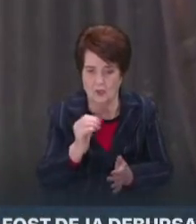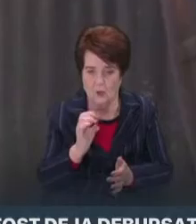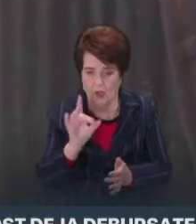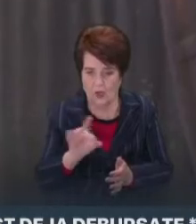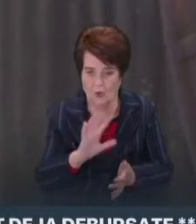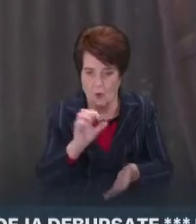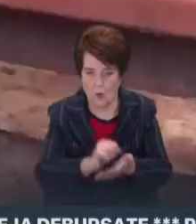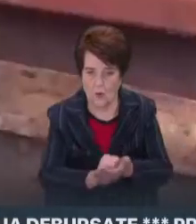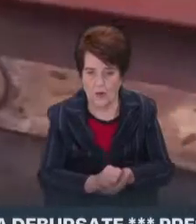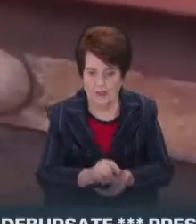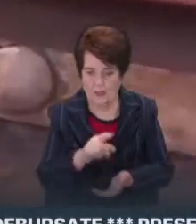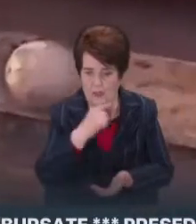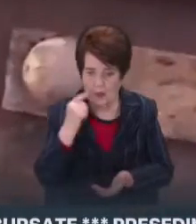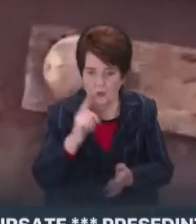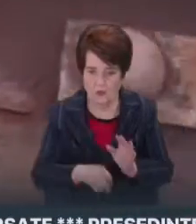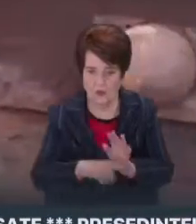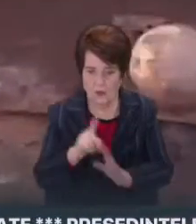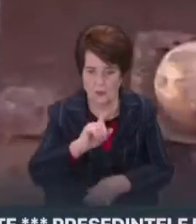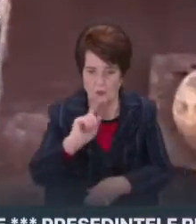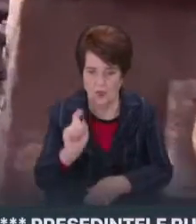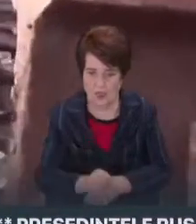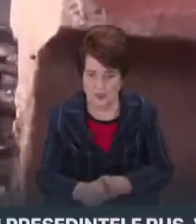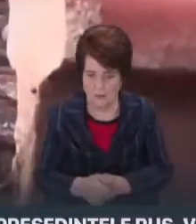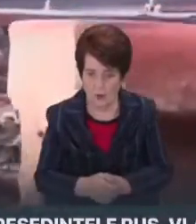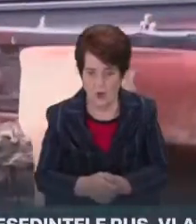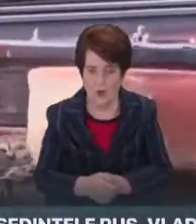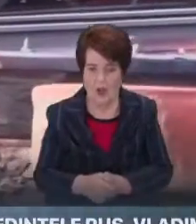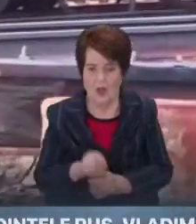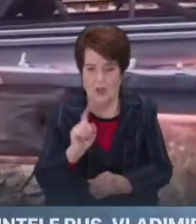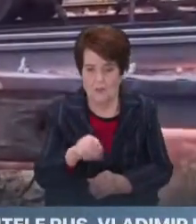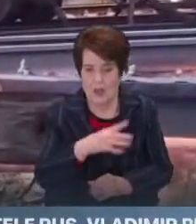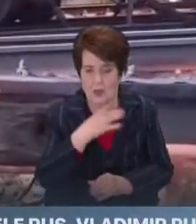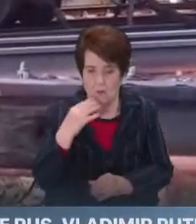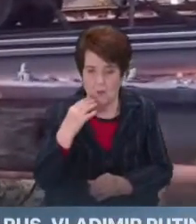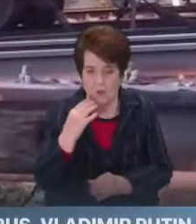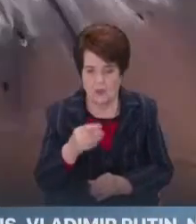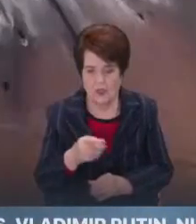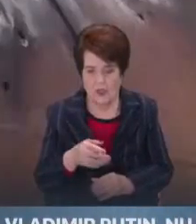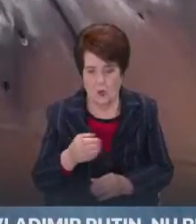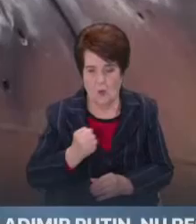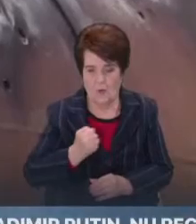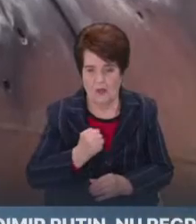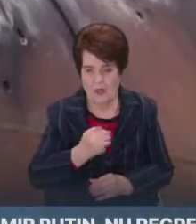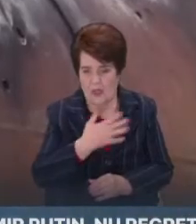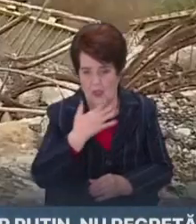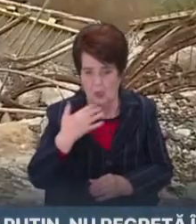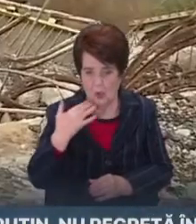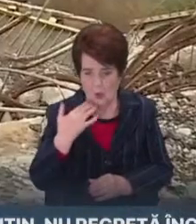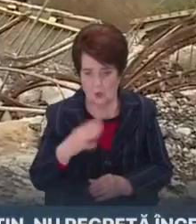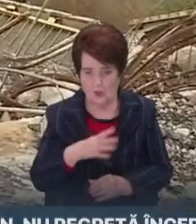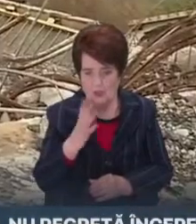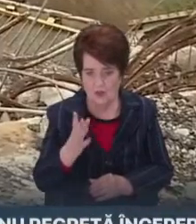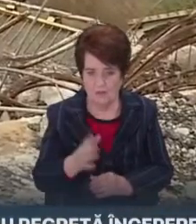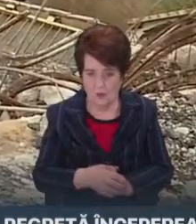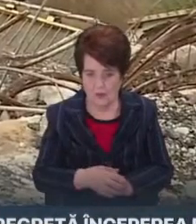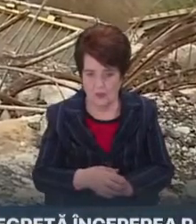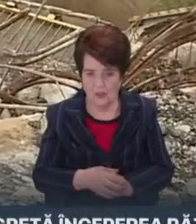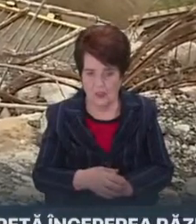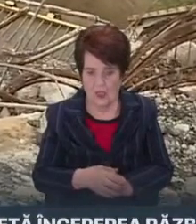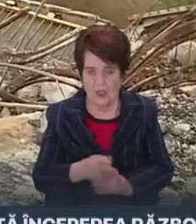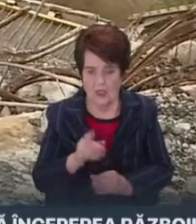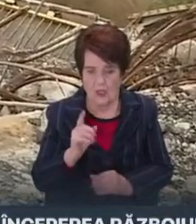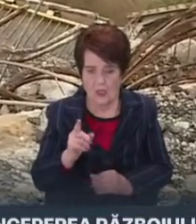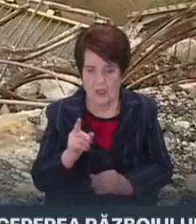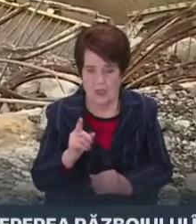ruși încă de la începutul războiului. În apropiere de Herson, mai multe barje cu militari ruși au fost distruse în timp ce încercau să traverseze râul